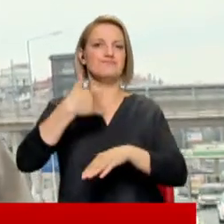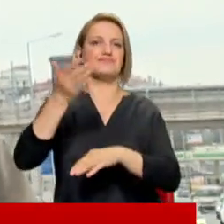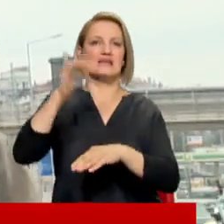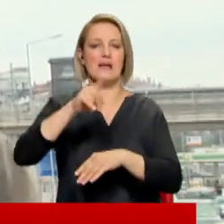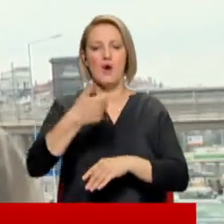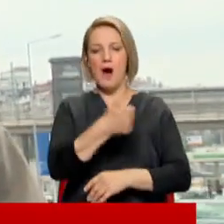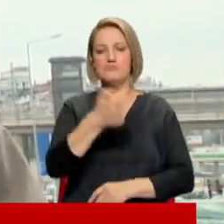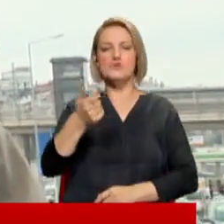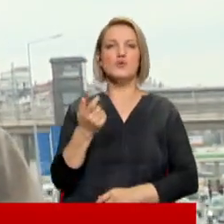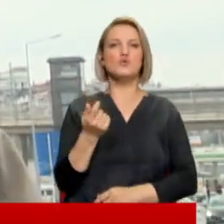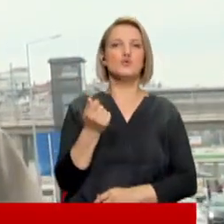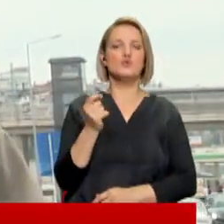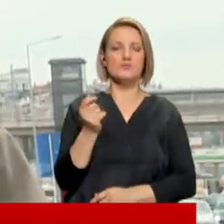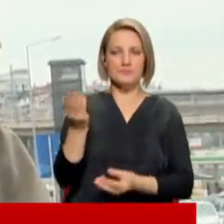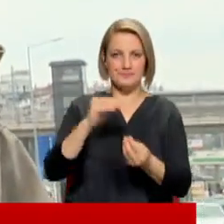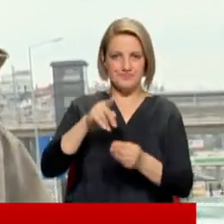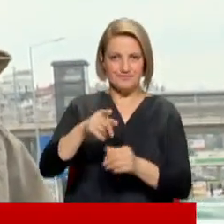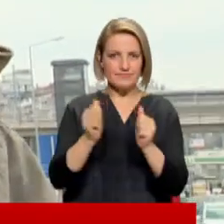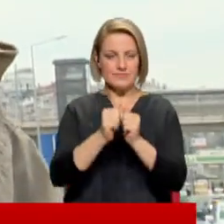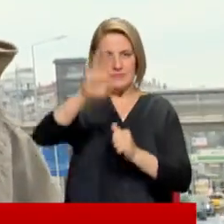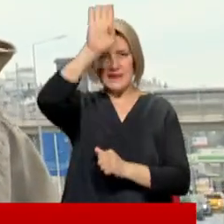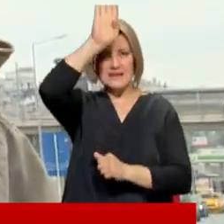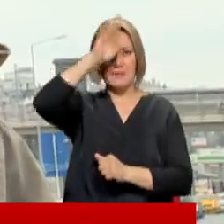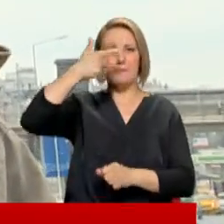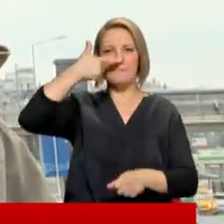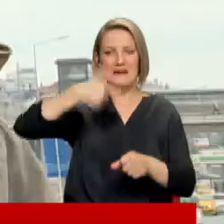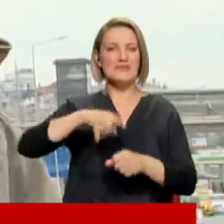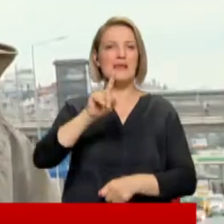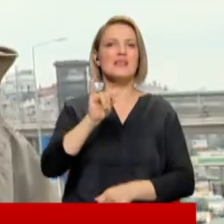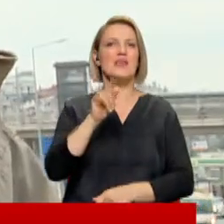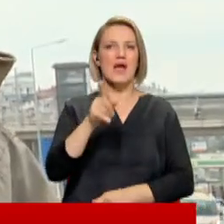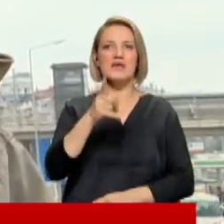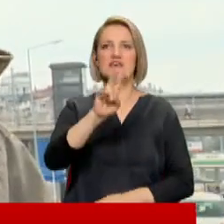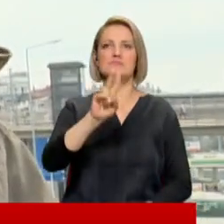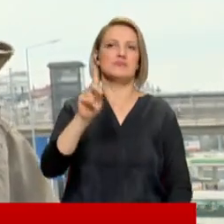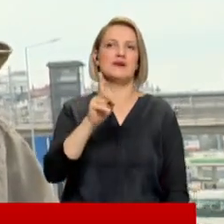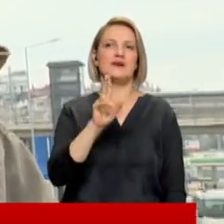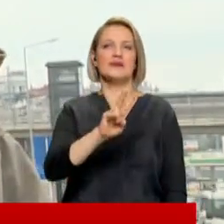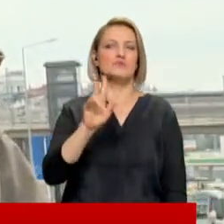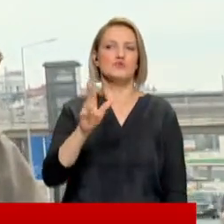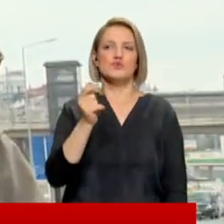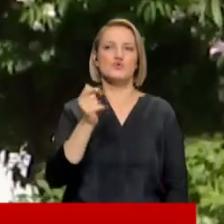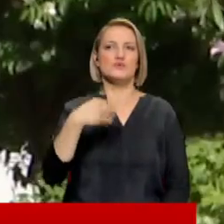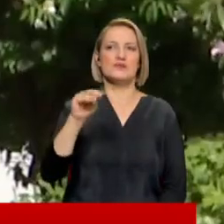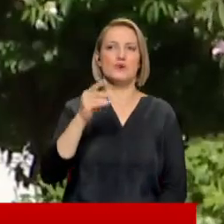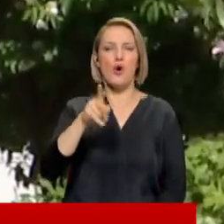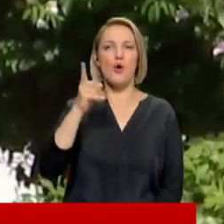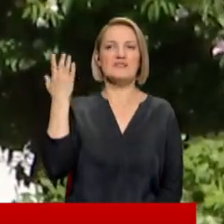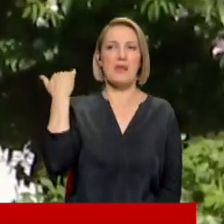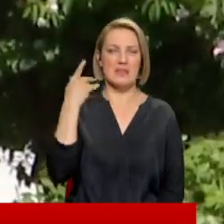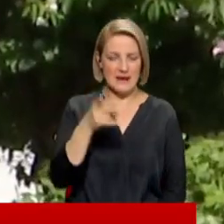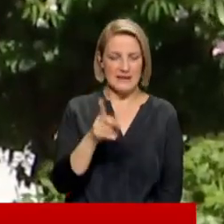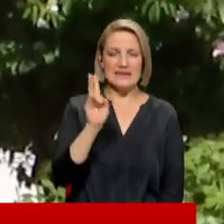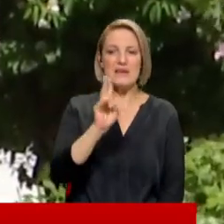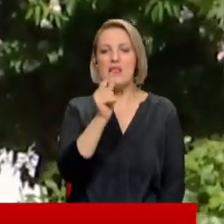gelen bu 66 kuruşluk zamla birlikte İstanbul'da benzinin litresi 21 lira 23 kuruştan satılıyor. O zamanlar